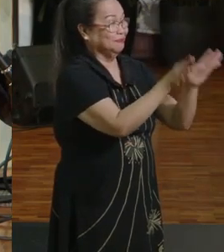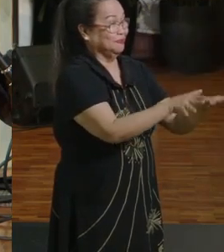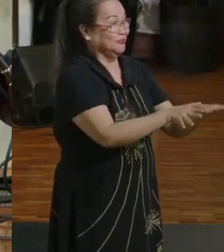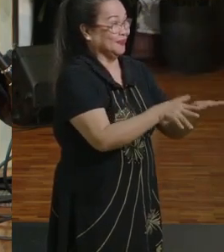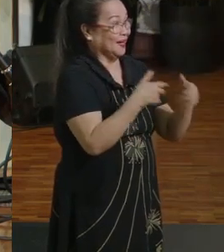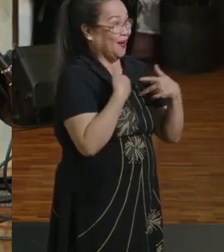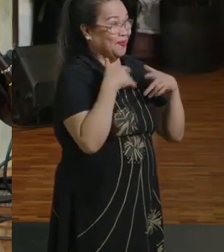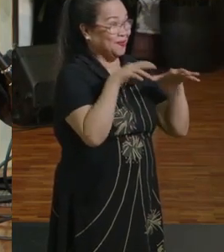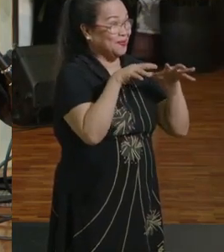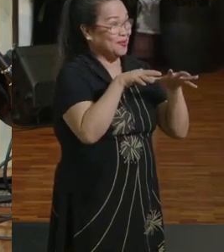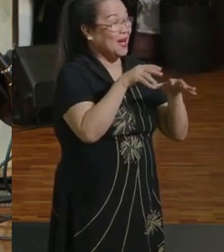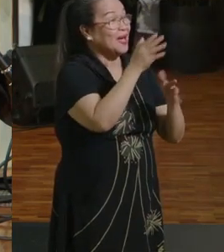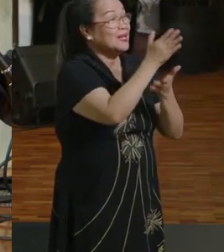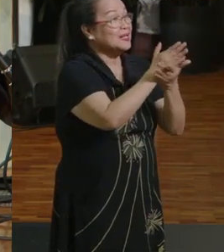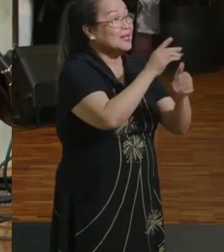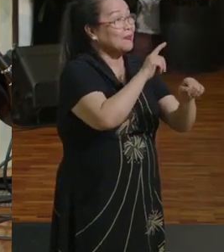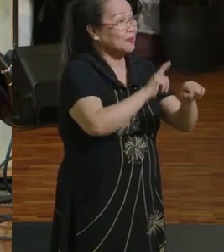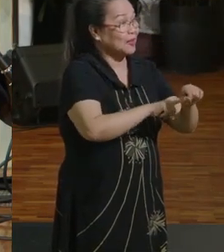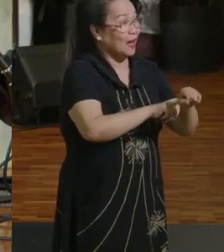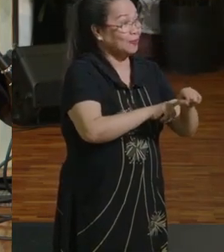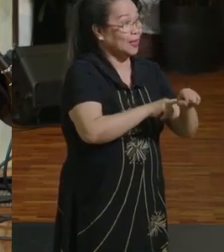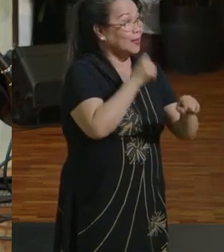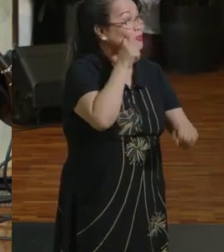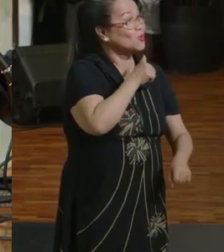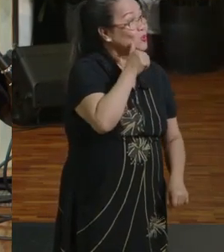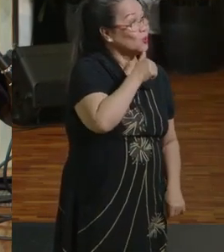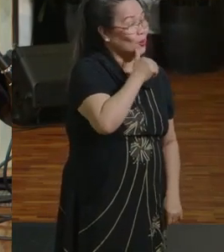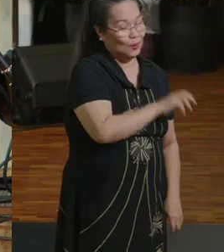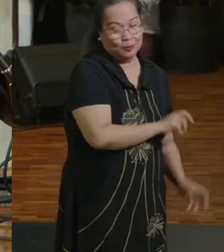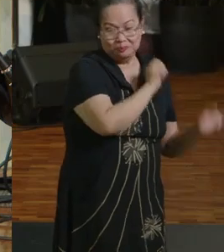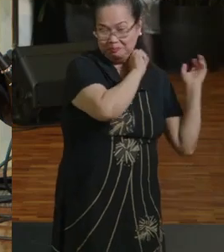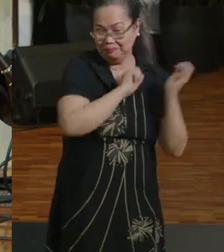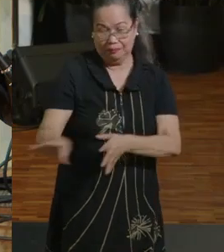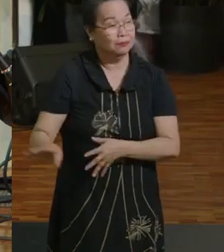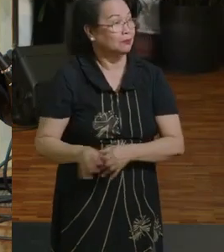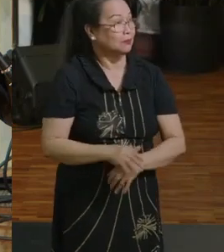horror stories na kung minsan tinatapon na lang nila kung saan-saan.